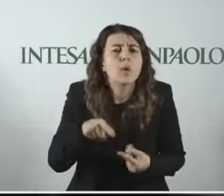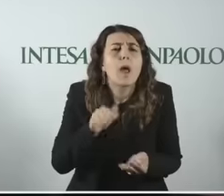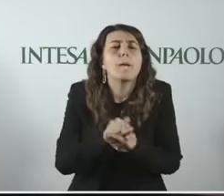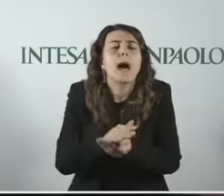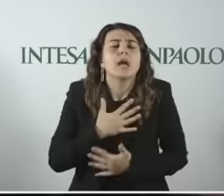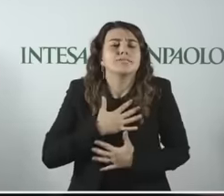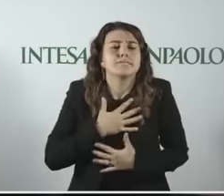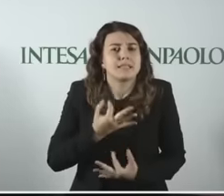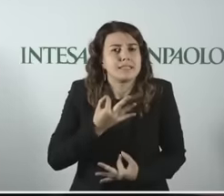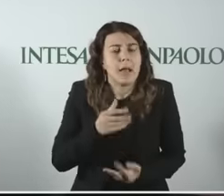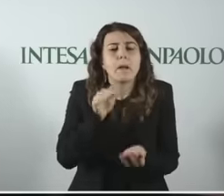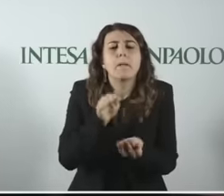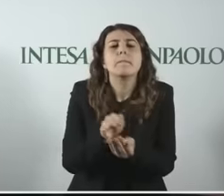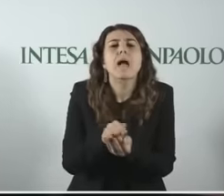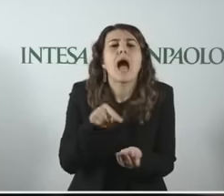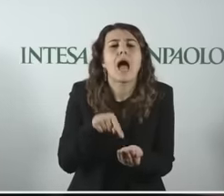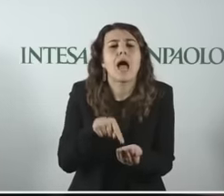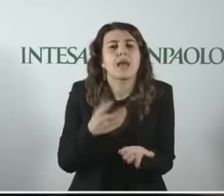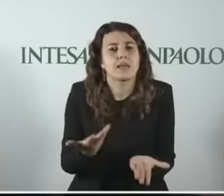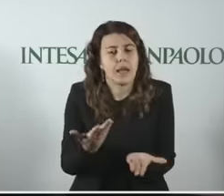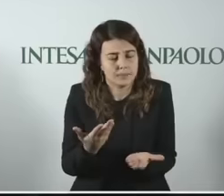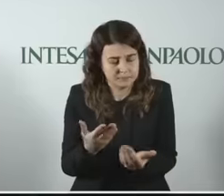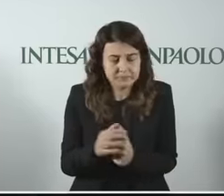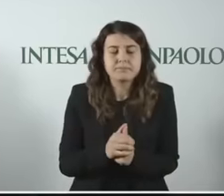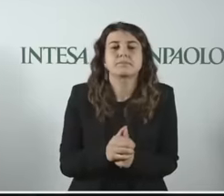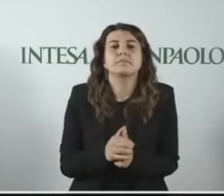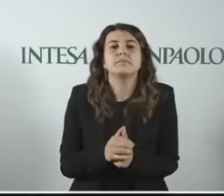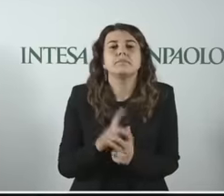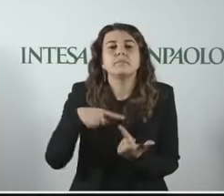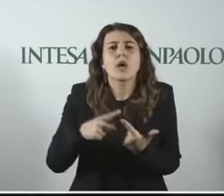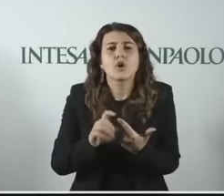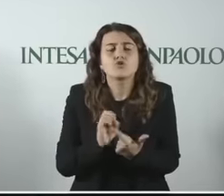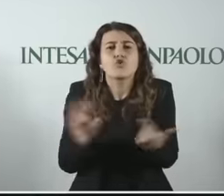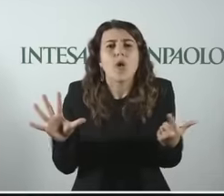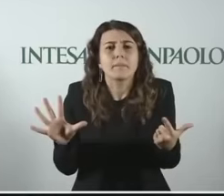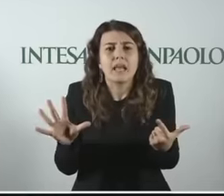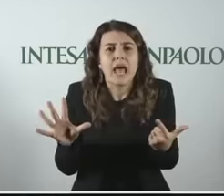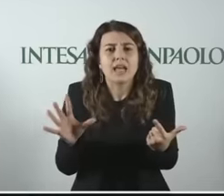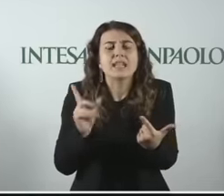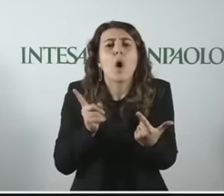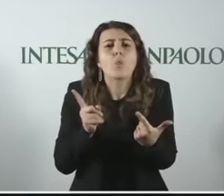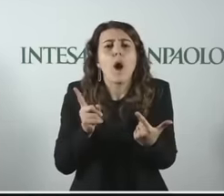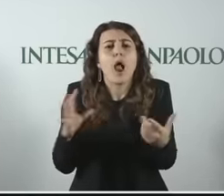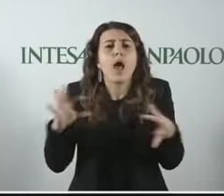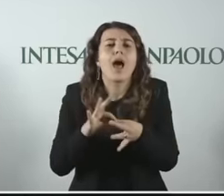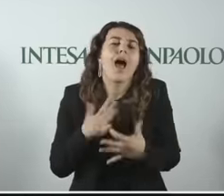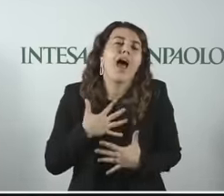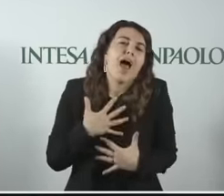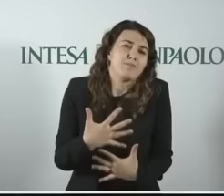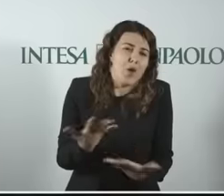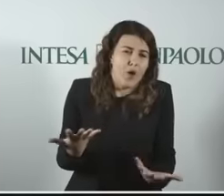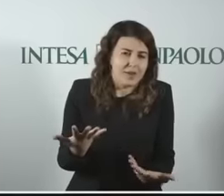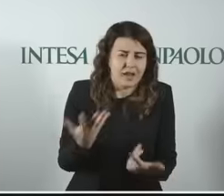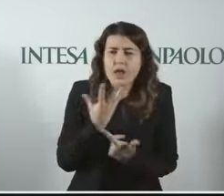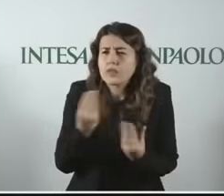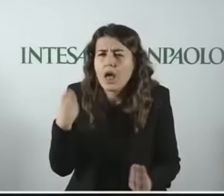colpisce pane poi un'altra cosa sorpresa che ci colpisce è la se ne parla e abbiamo avuto tante